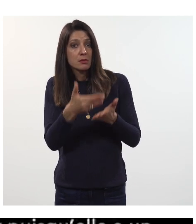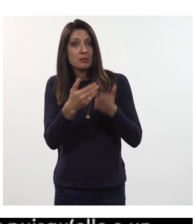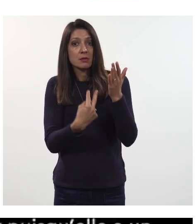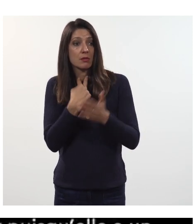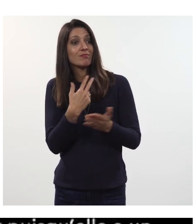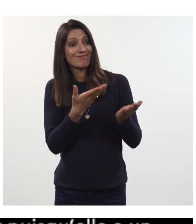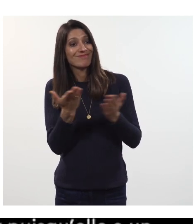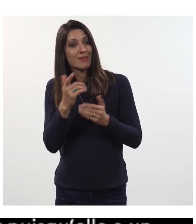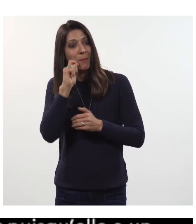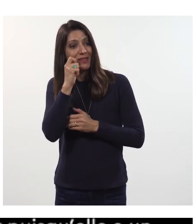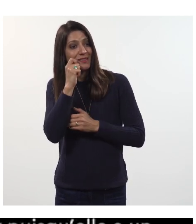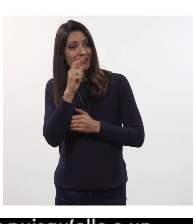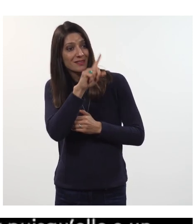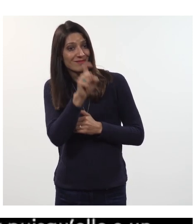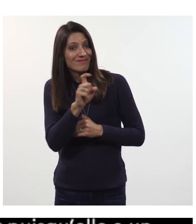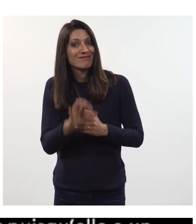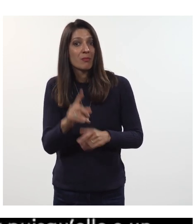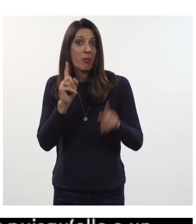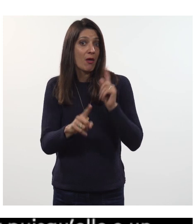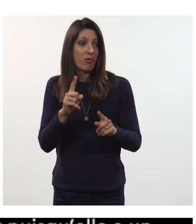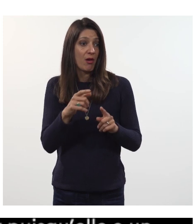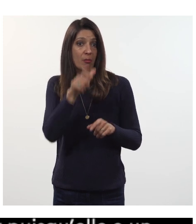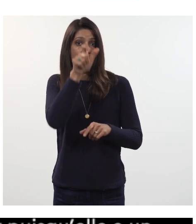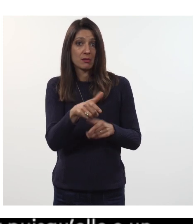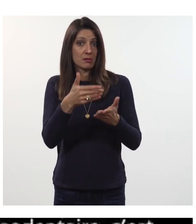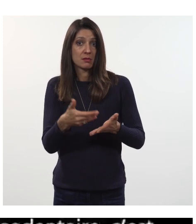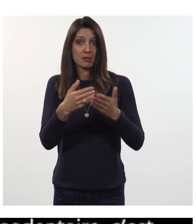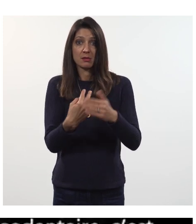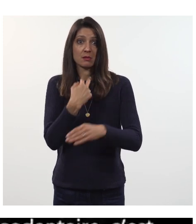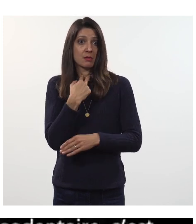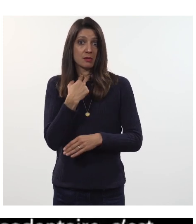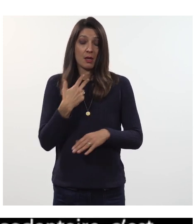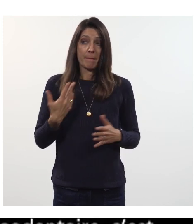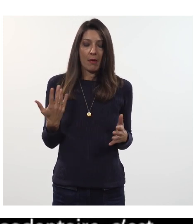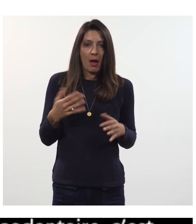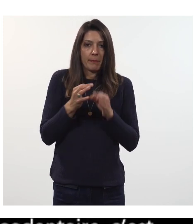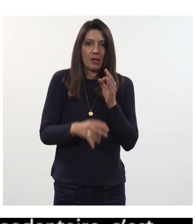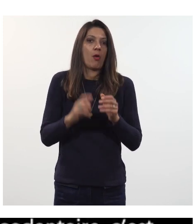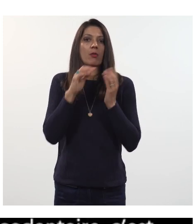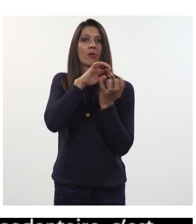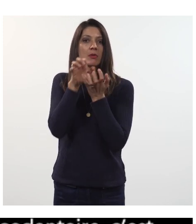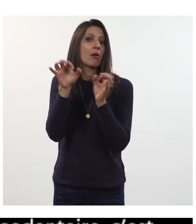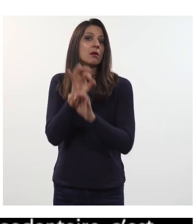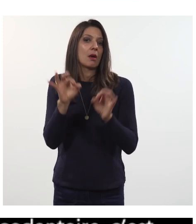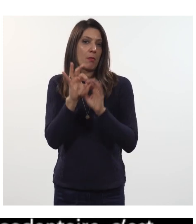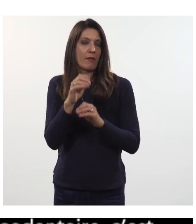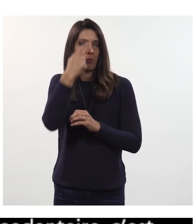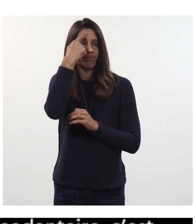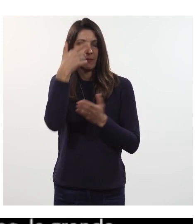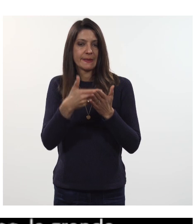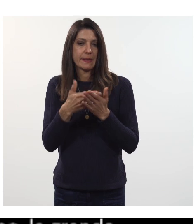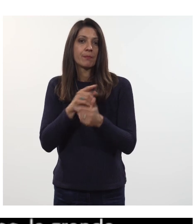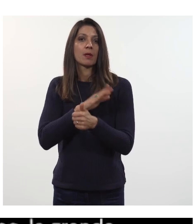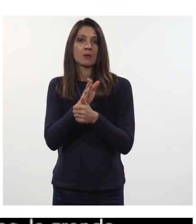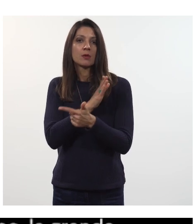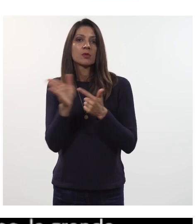patients n'ont pas du tout de bilan à ce niveau-là. Donc, pensez-y. Deuxième point important, vraiment les fausses